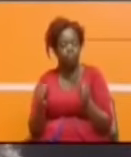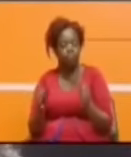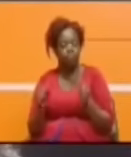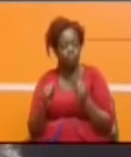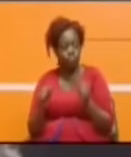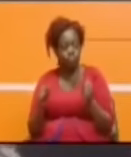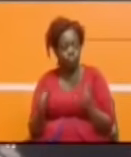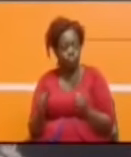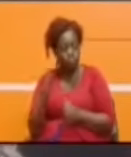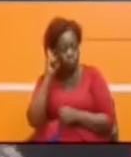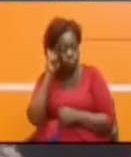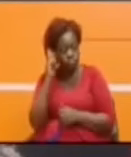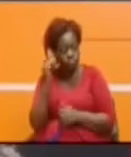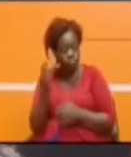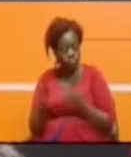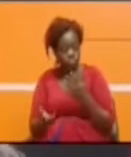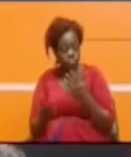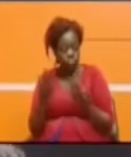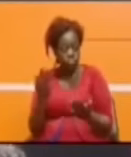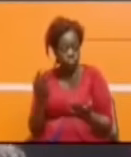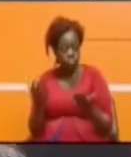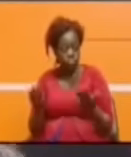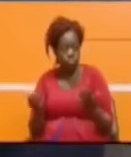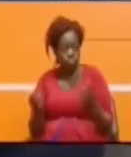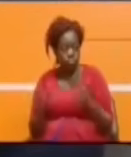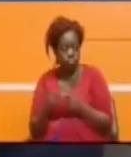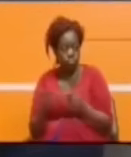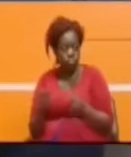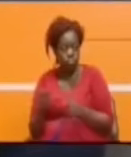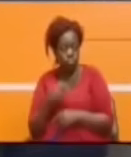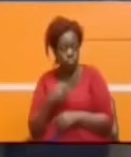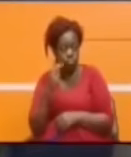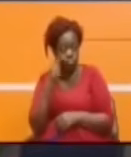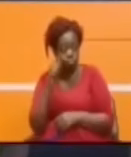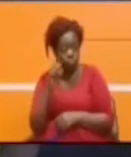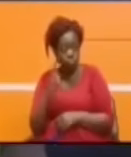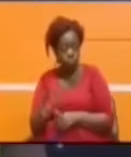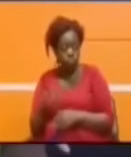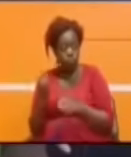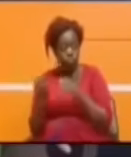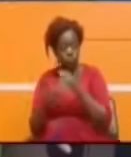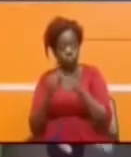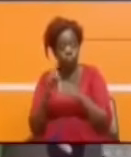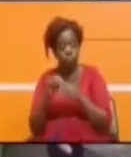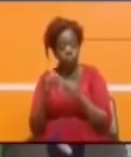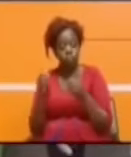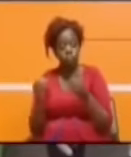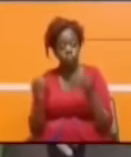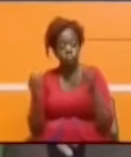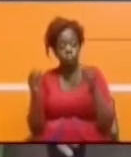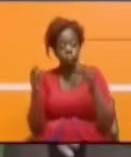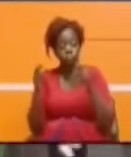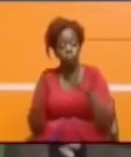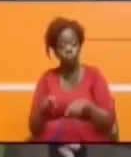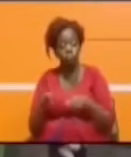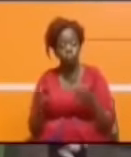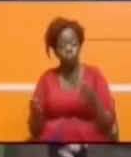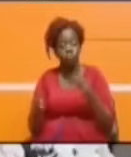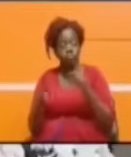Nenyenya nga ndowooza nti we maybe nze siraba. Agamba nti embeera ya muwala we yatabukira kabaga